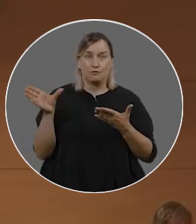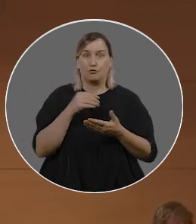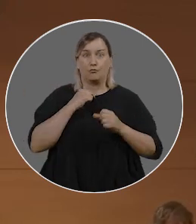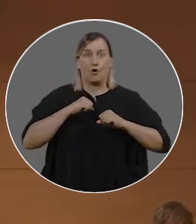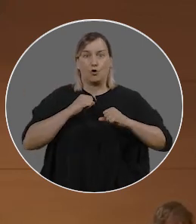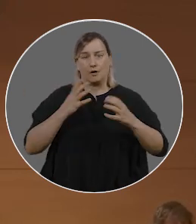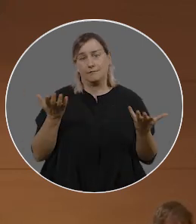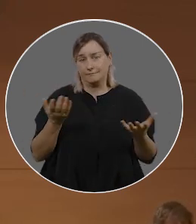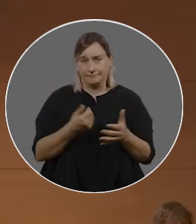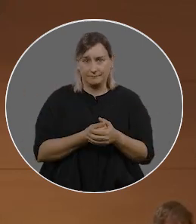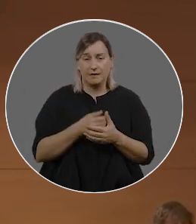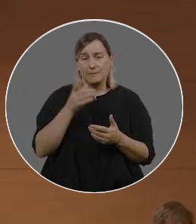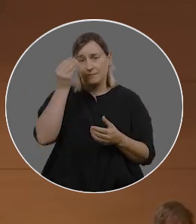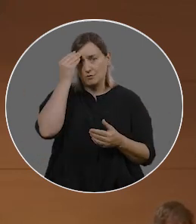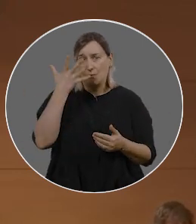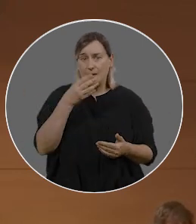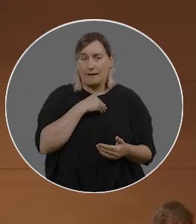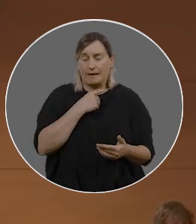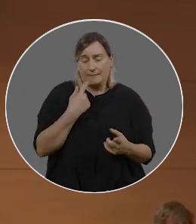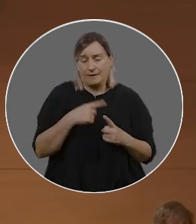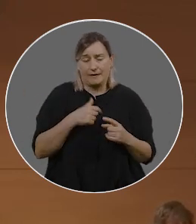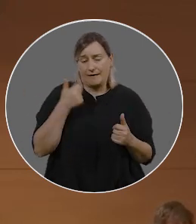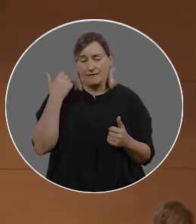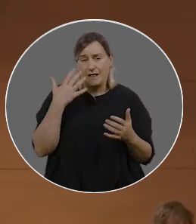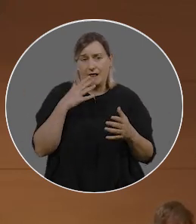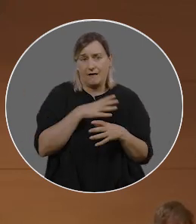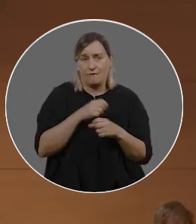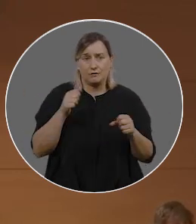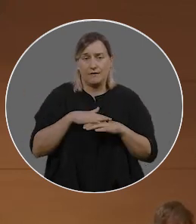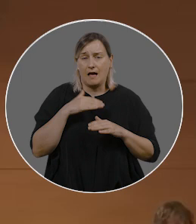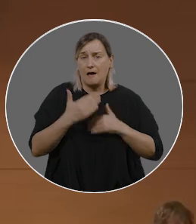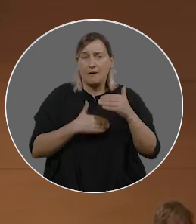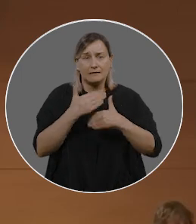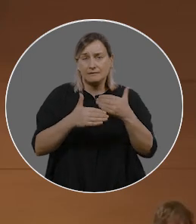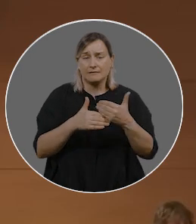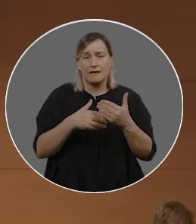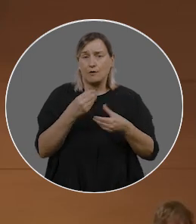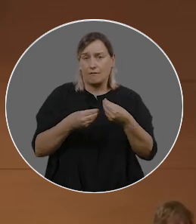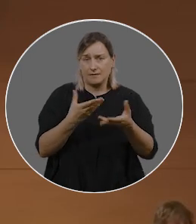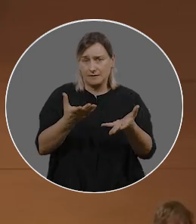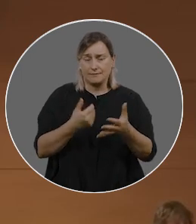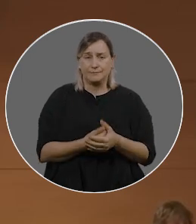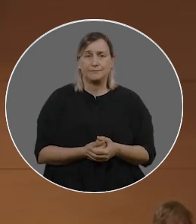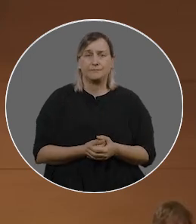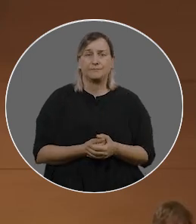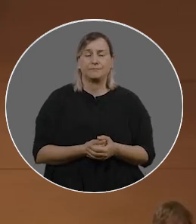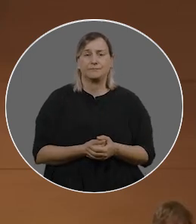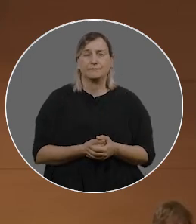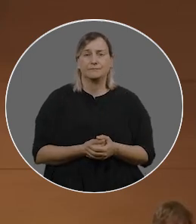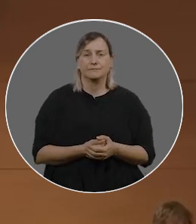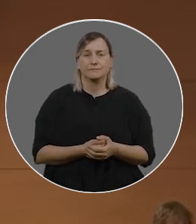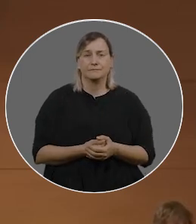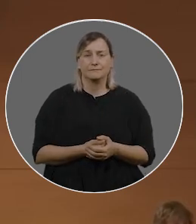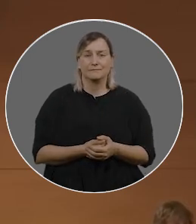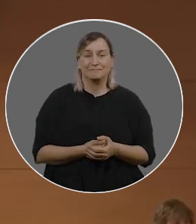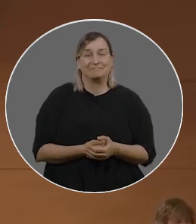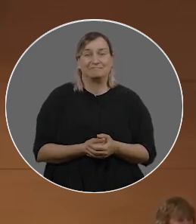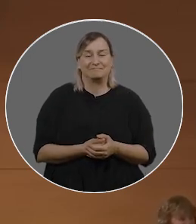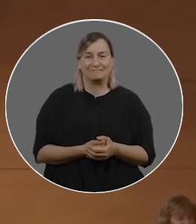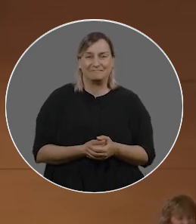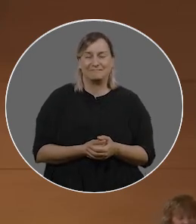denúncia. Per tant, vull dir que val la pena perquè és la manera d'avançar i de que ho facin.